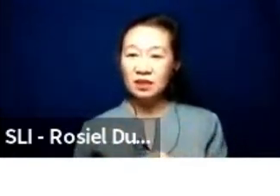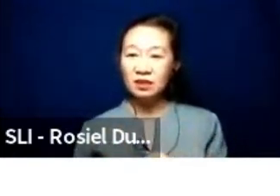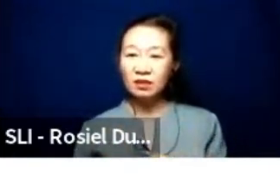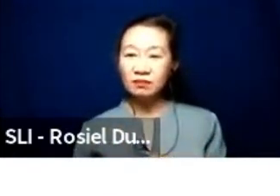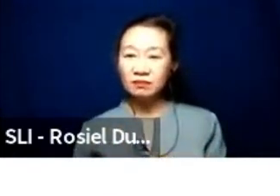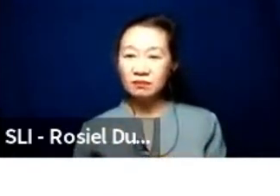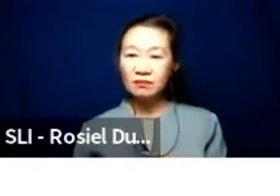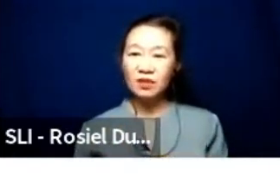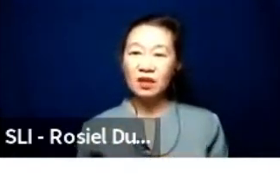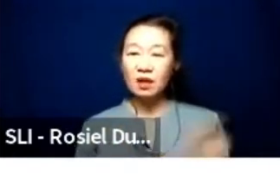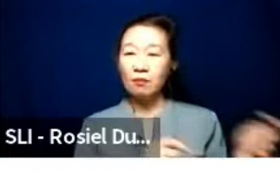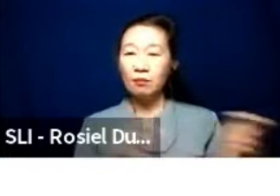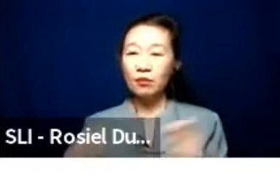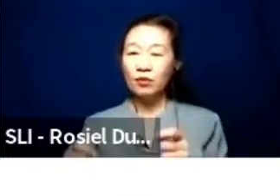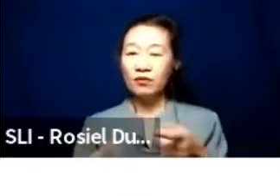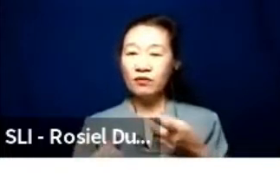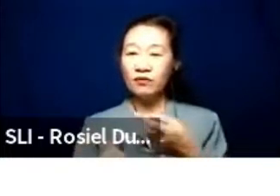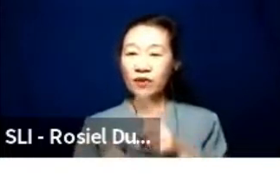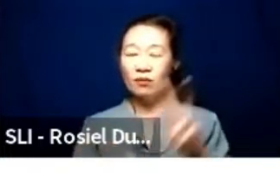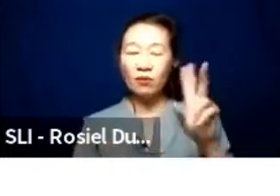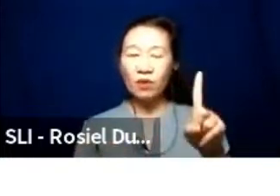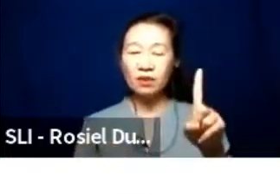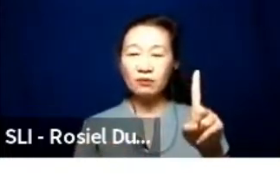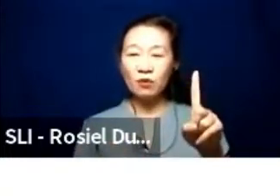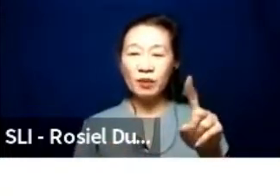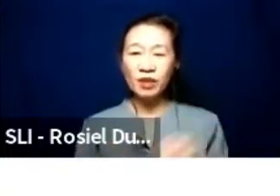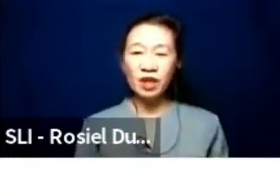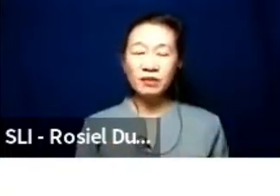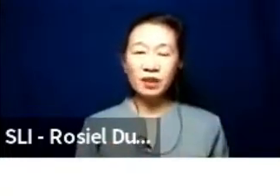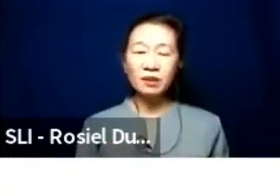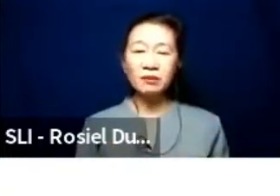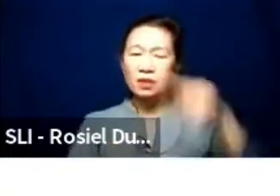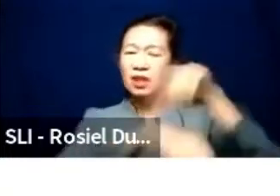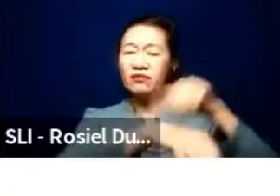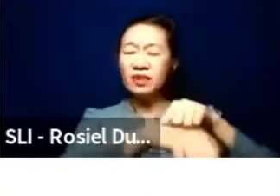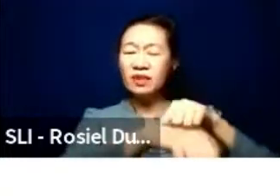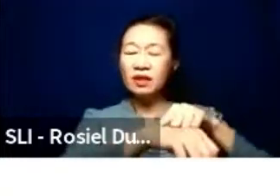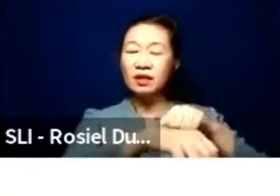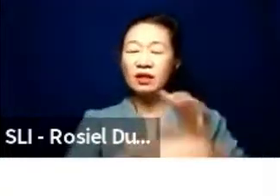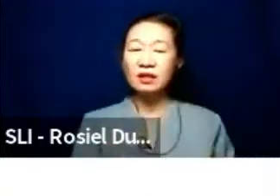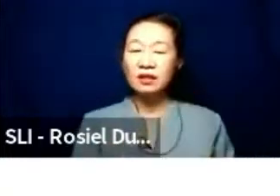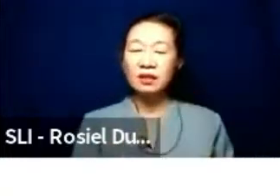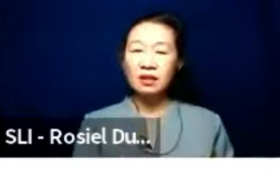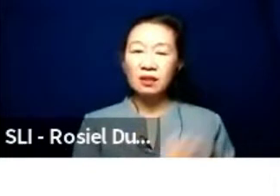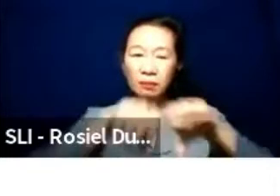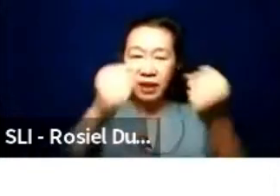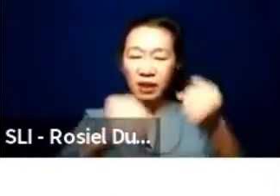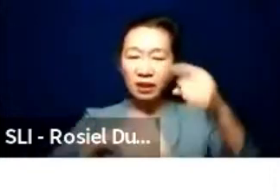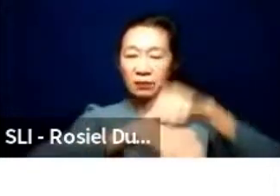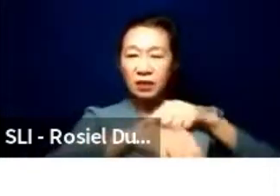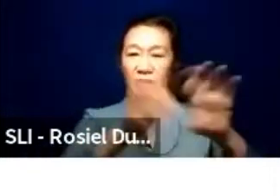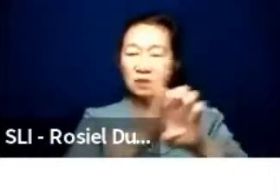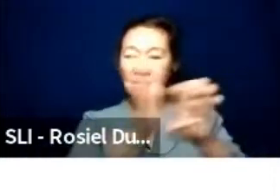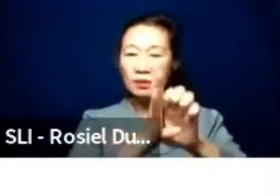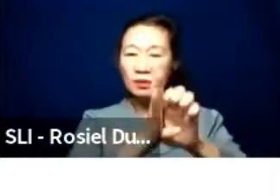one activity to another? Pagka oras na ba naitigil ang break time halimbawa, or